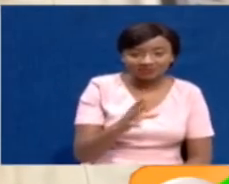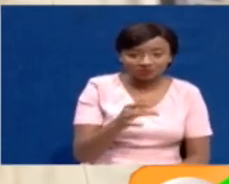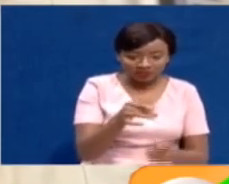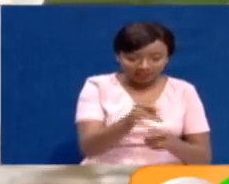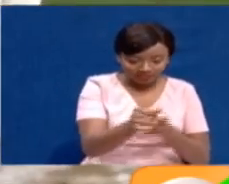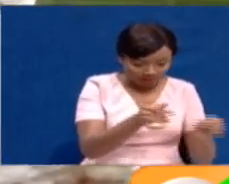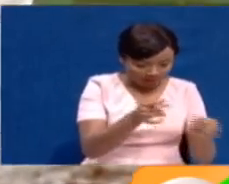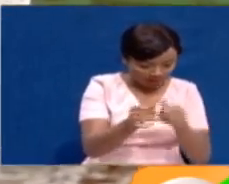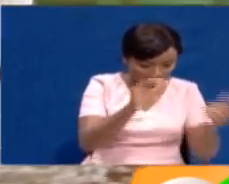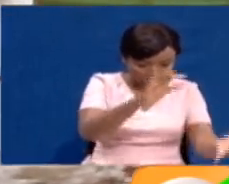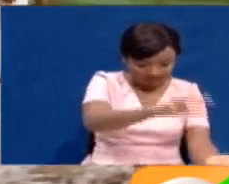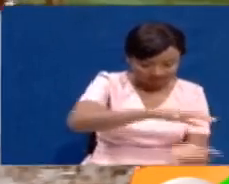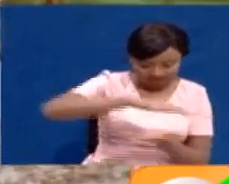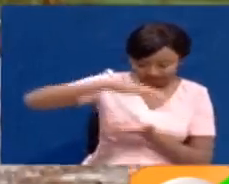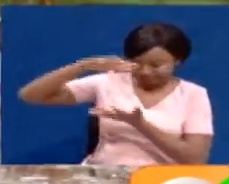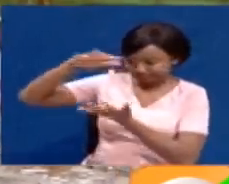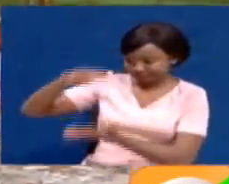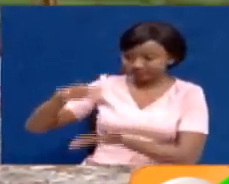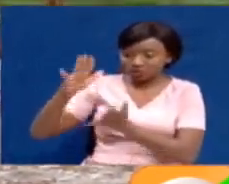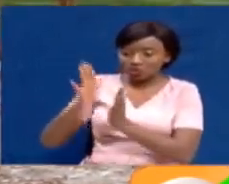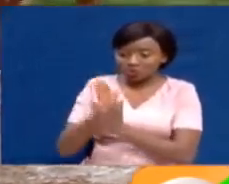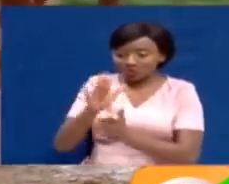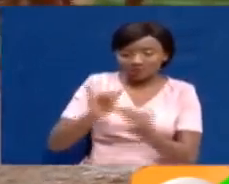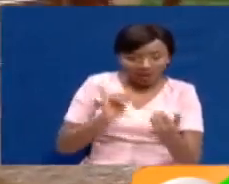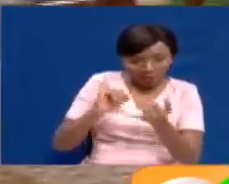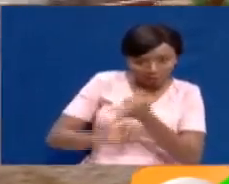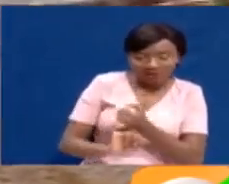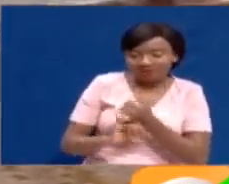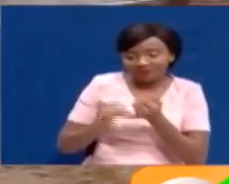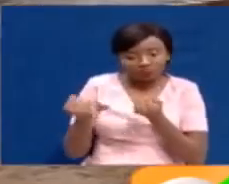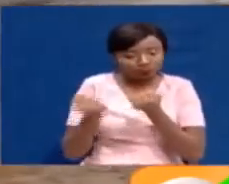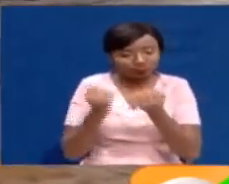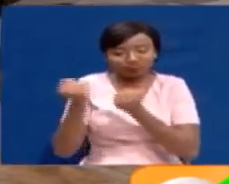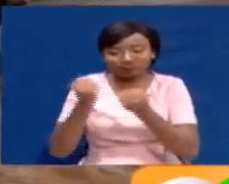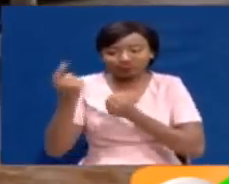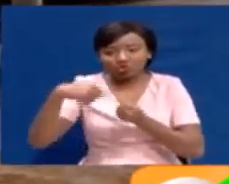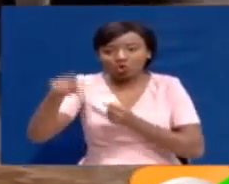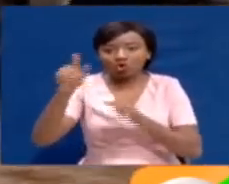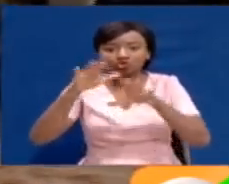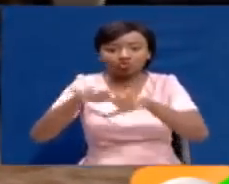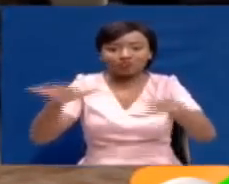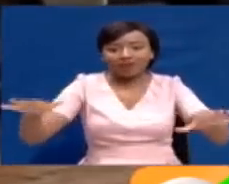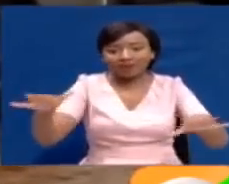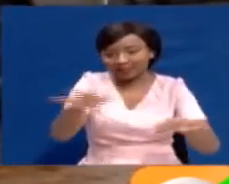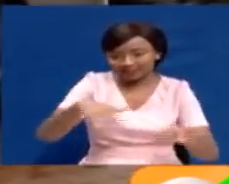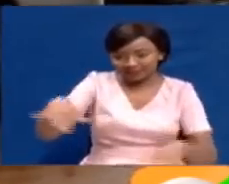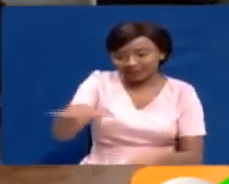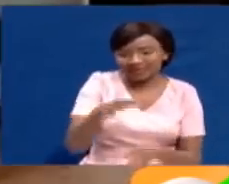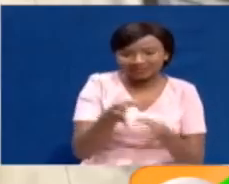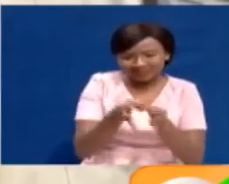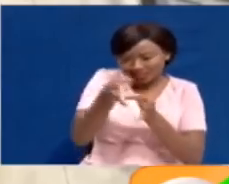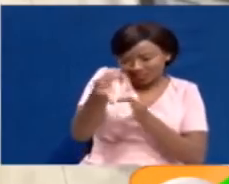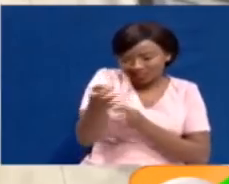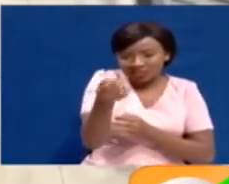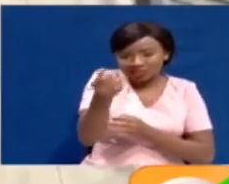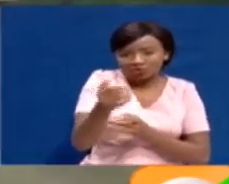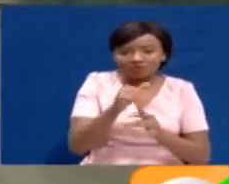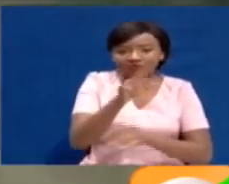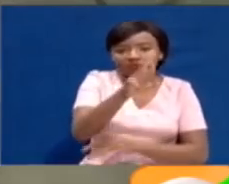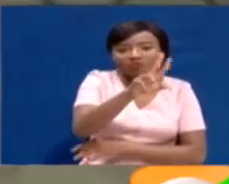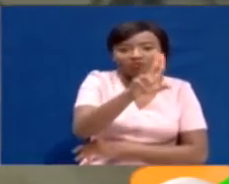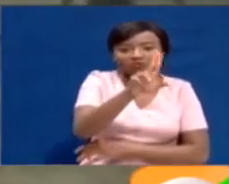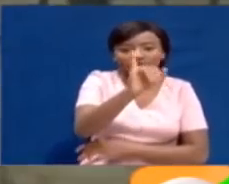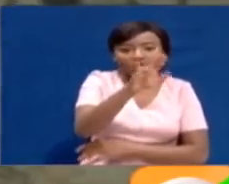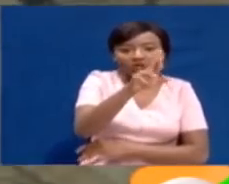he has goods, Peter Ndegwa together with his wife drive to Kimbo Shopping Center a few kilometers from Ruiru.